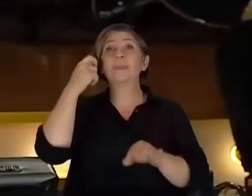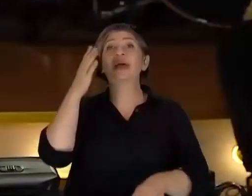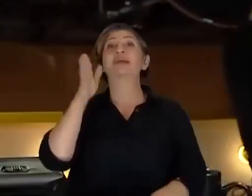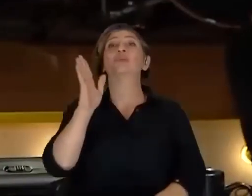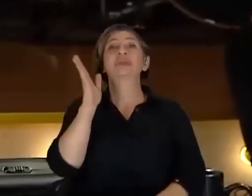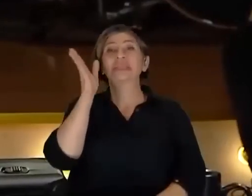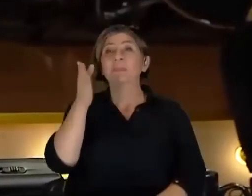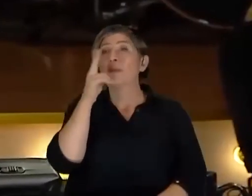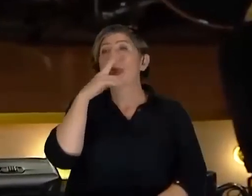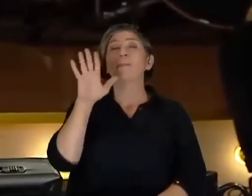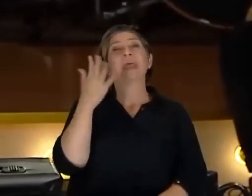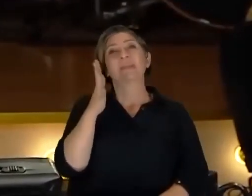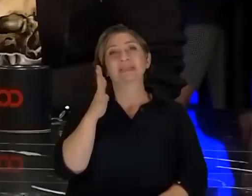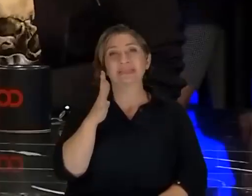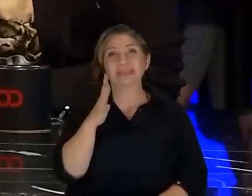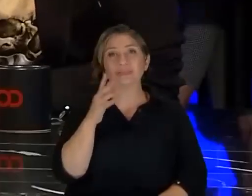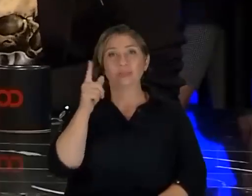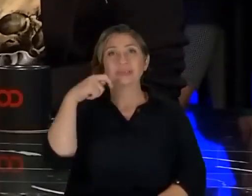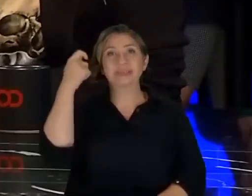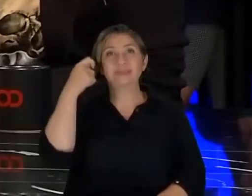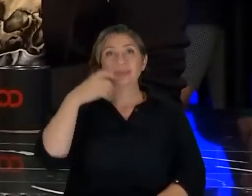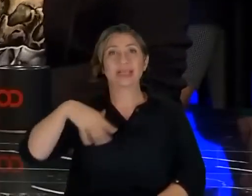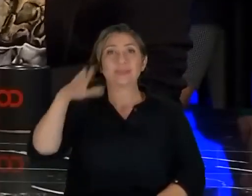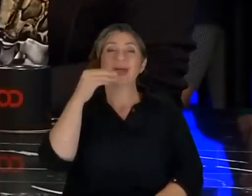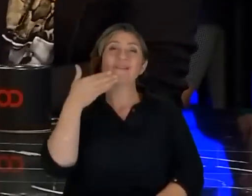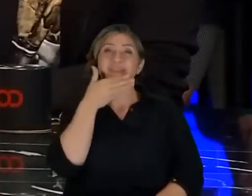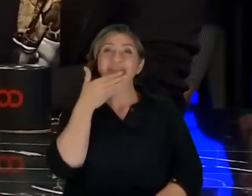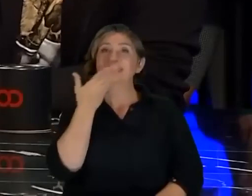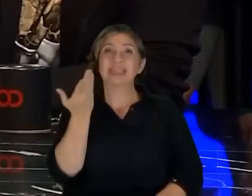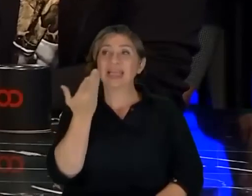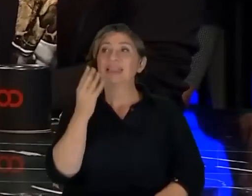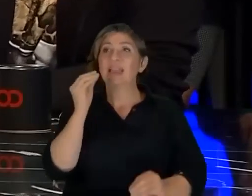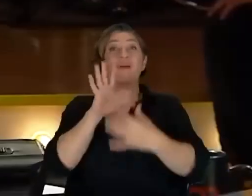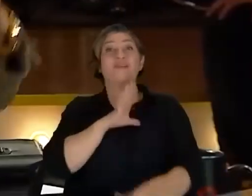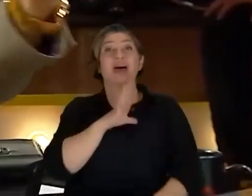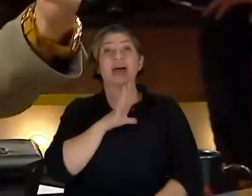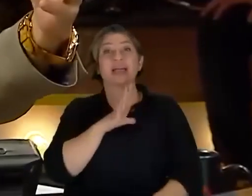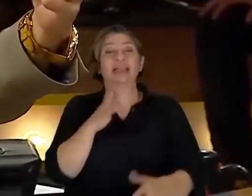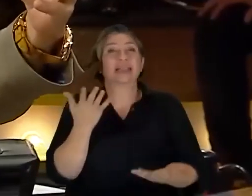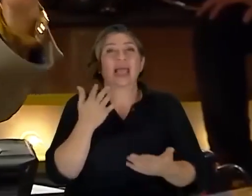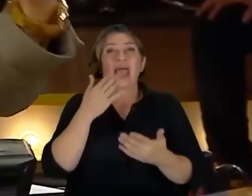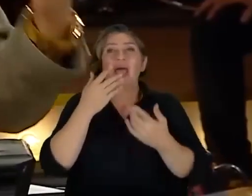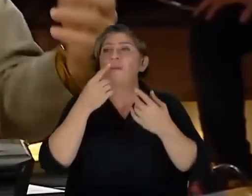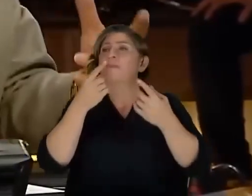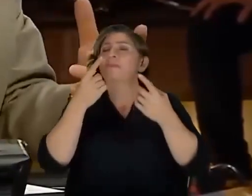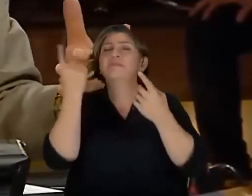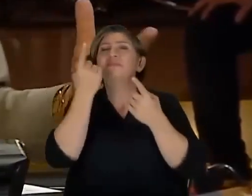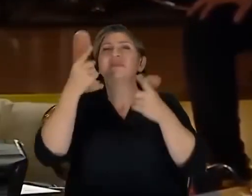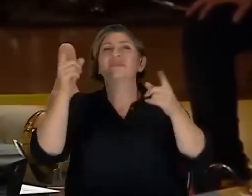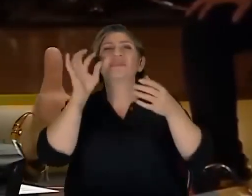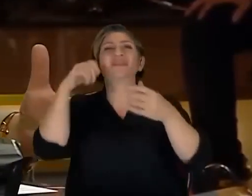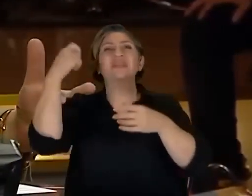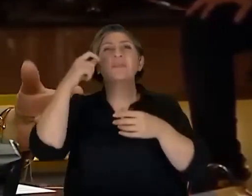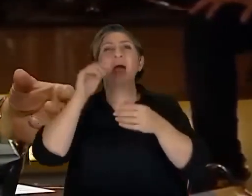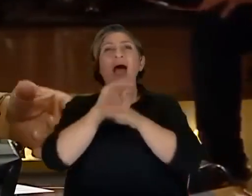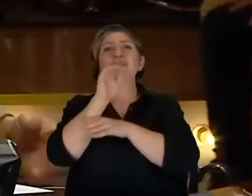gidip beğenmeyebiliriz. Bu aslında sinemacıların hepimizin işine gelir. Çünkü sektör daha çok hareketlenir. Niçin herhangi bir film bir tek kişinin